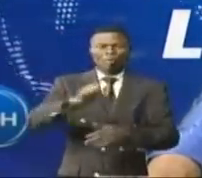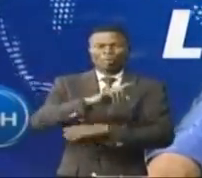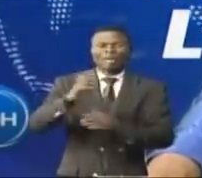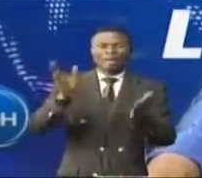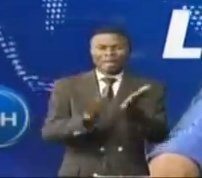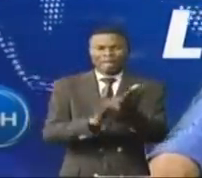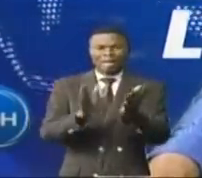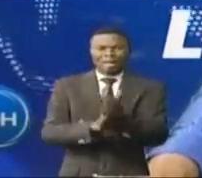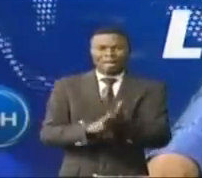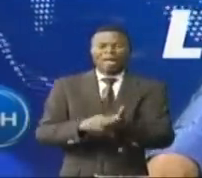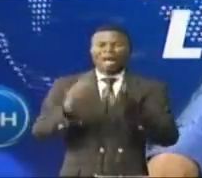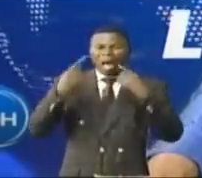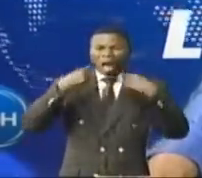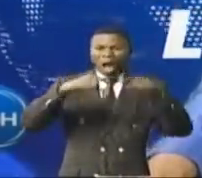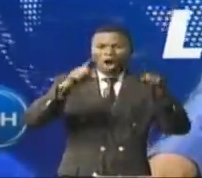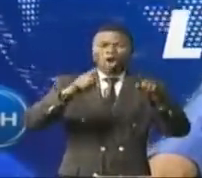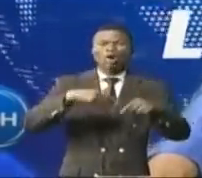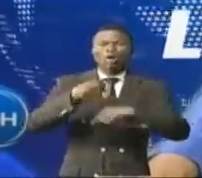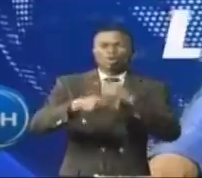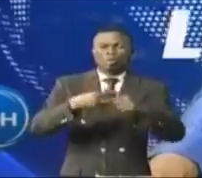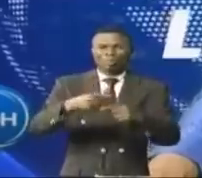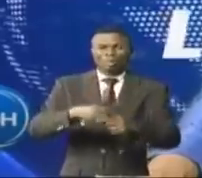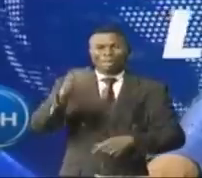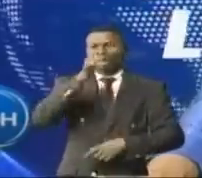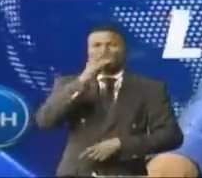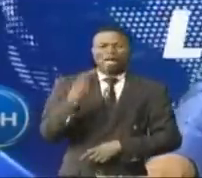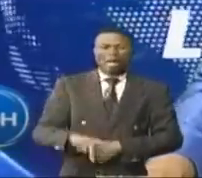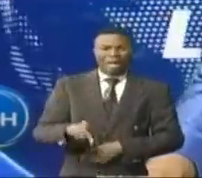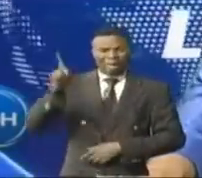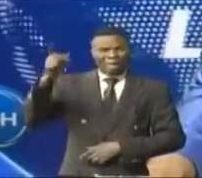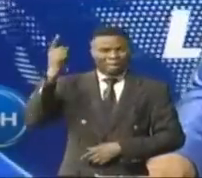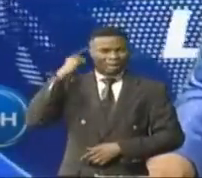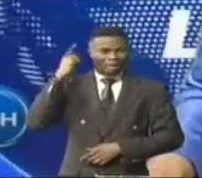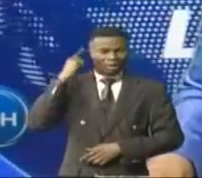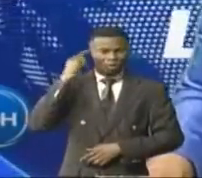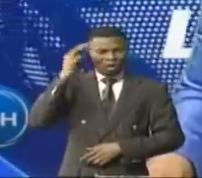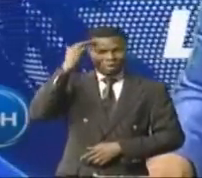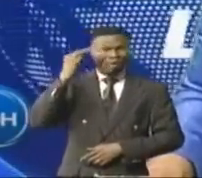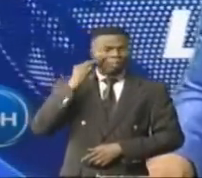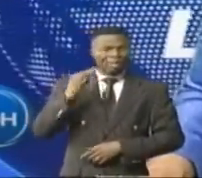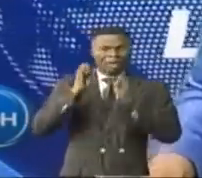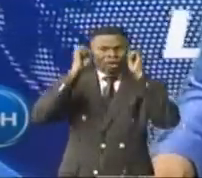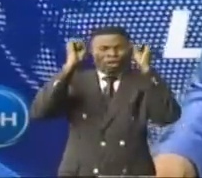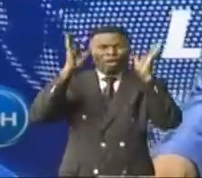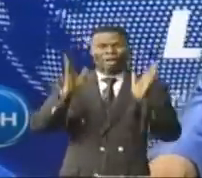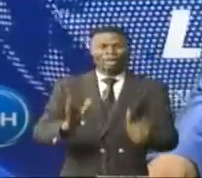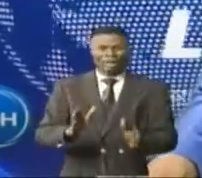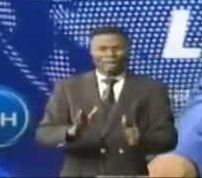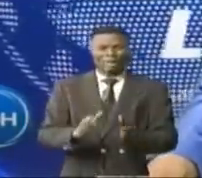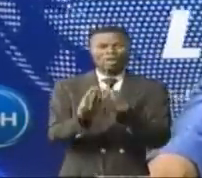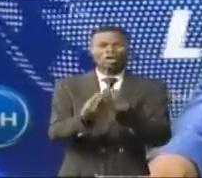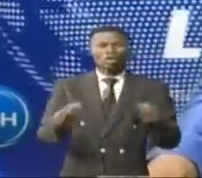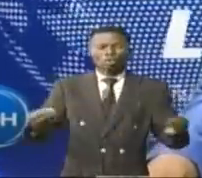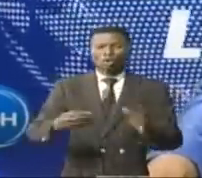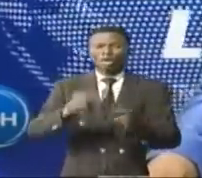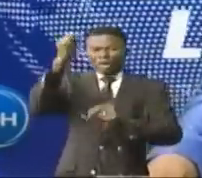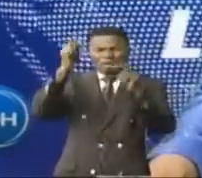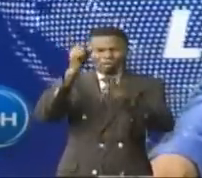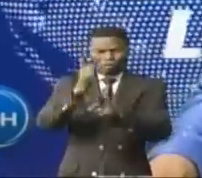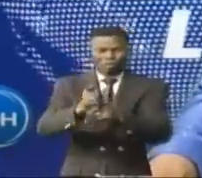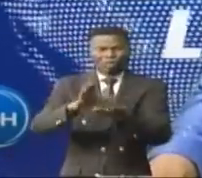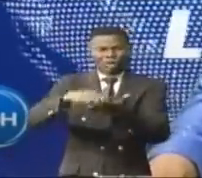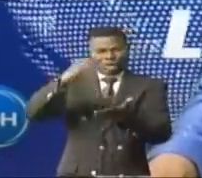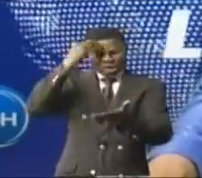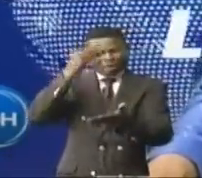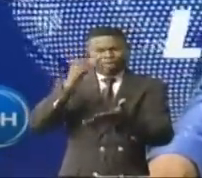temps était donné à Kisangani. Tony Mwaba, vous allez l'entendre, souhaite que les résultats reflètent le niveau réel des enfants.